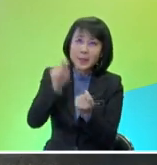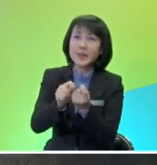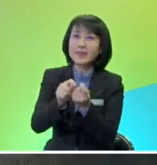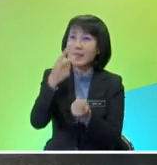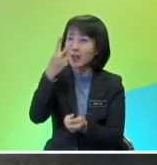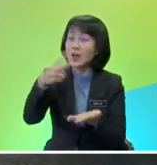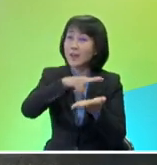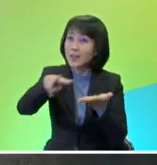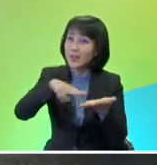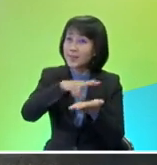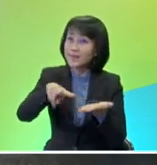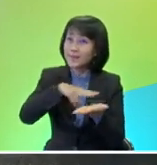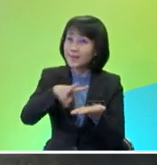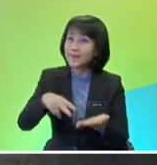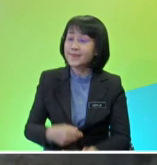kita tengok.